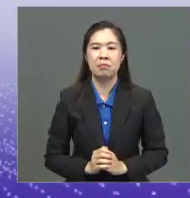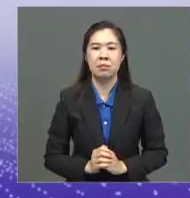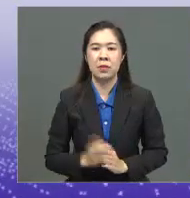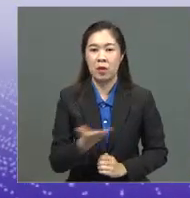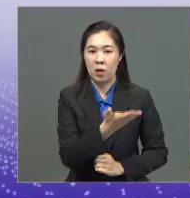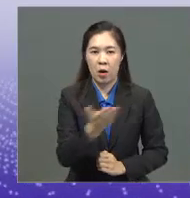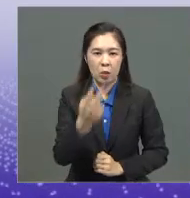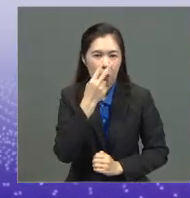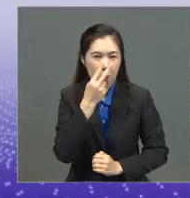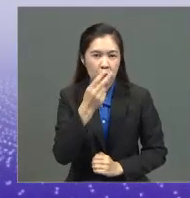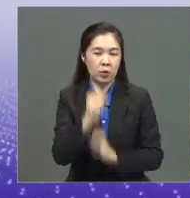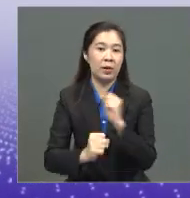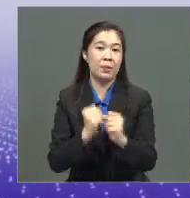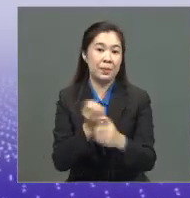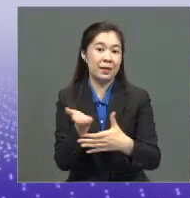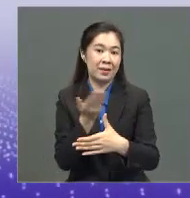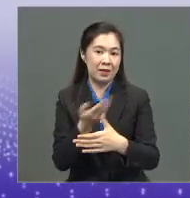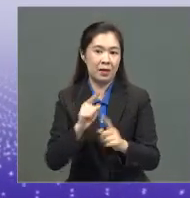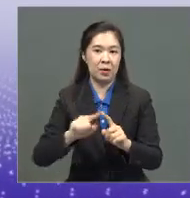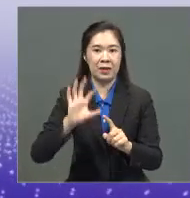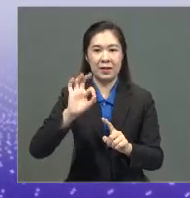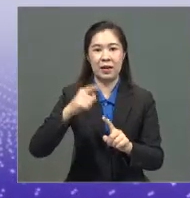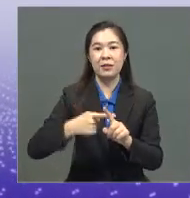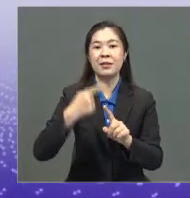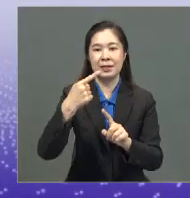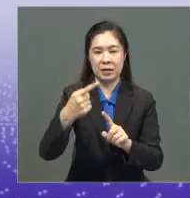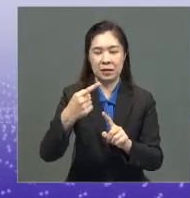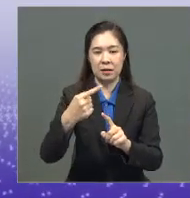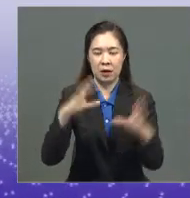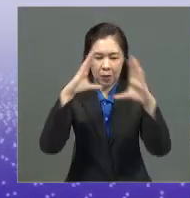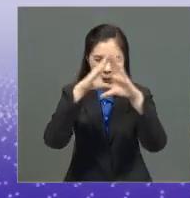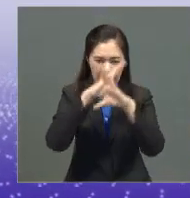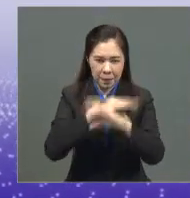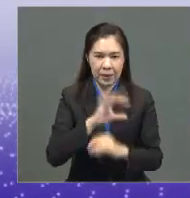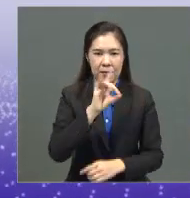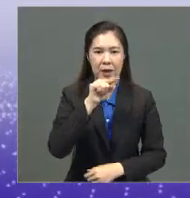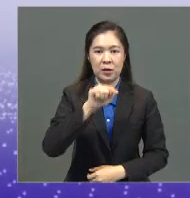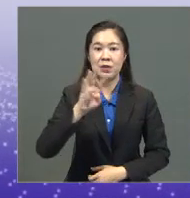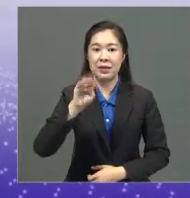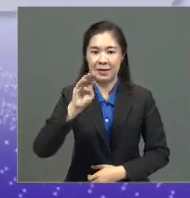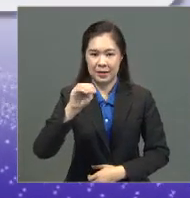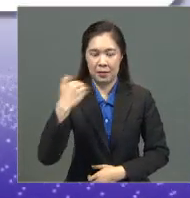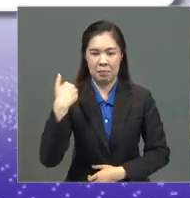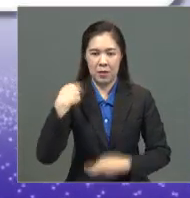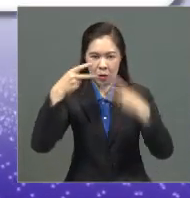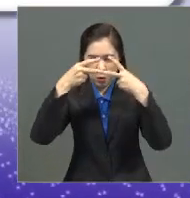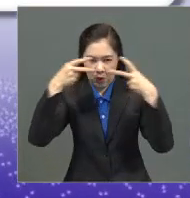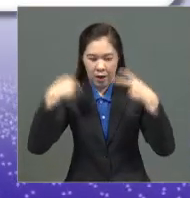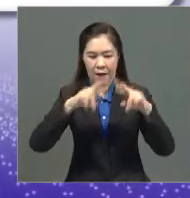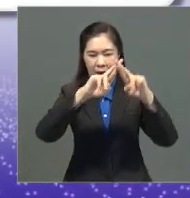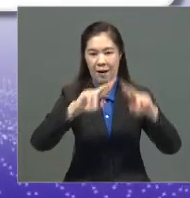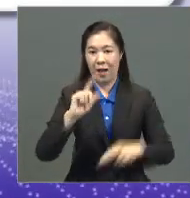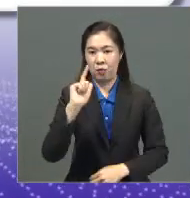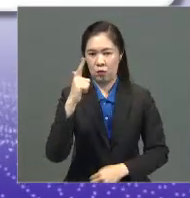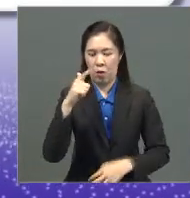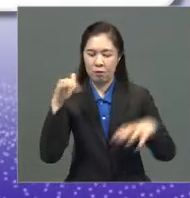และคนติดตามกันมาตั้งแต่ต้นปีครับ 9มกราคมนะครับ 8:40นคนได้ใช้อาวุธปืนเข้าชิงทรัพย์